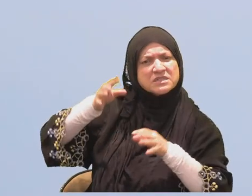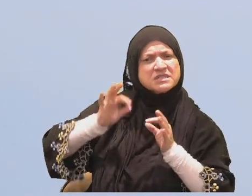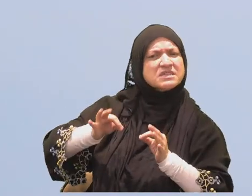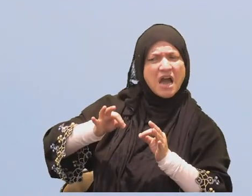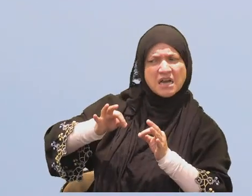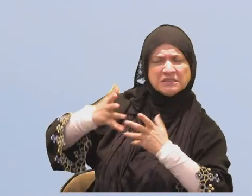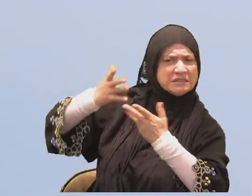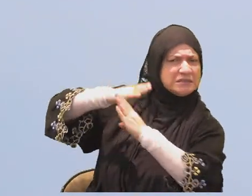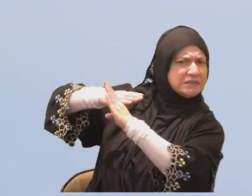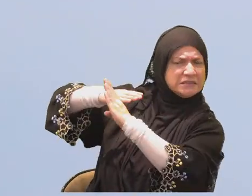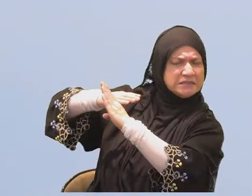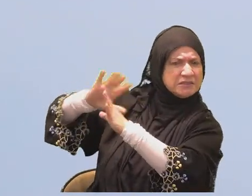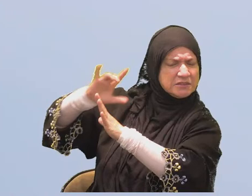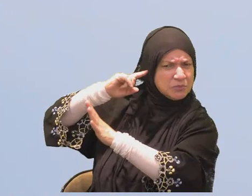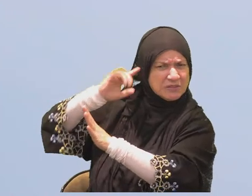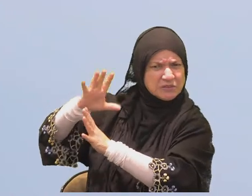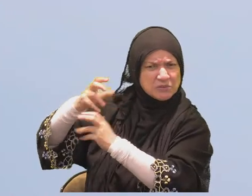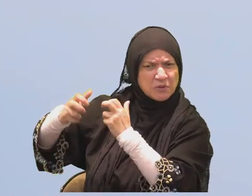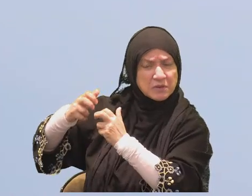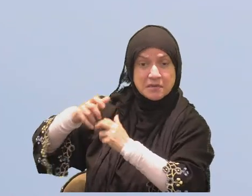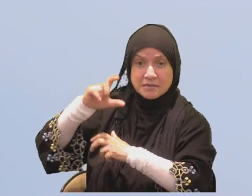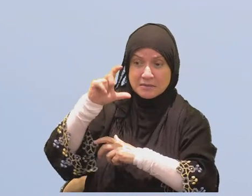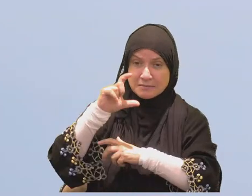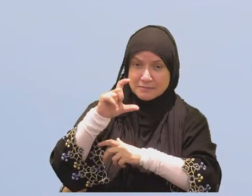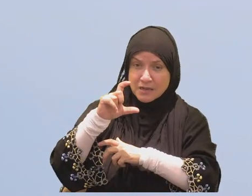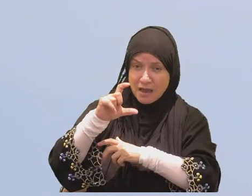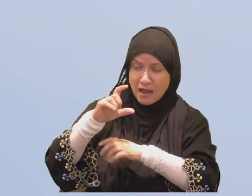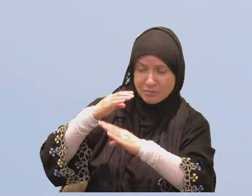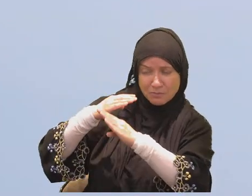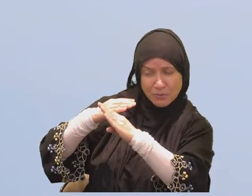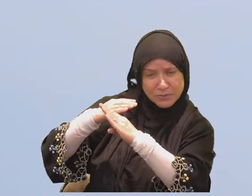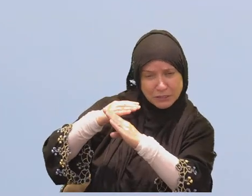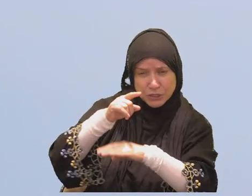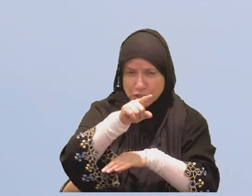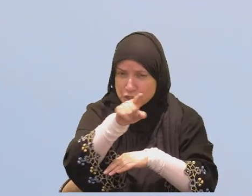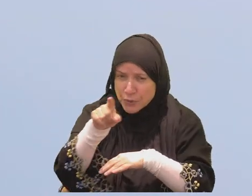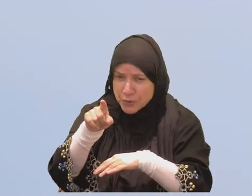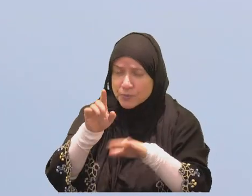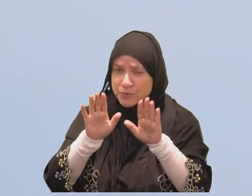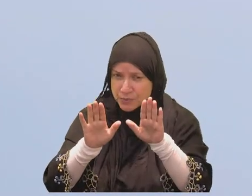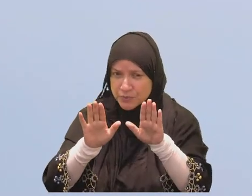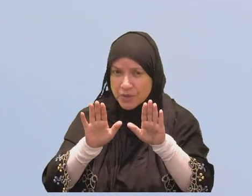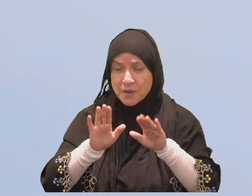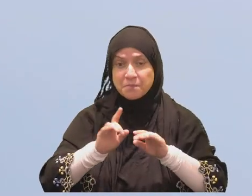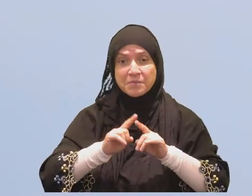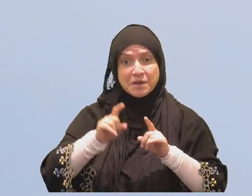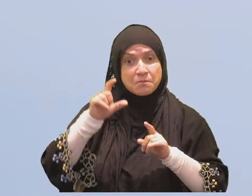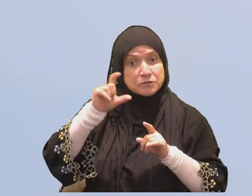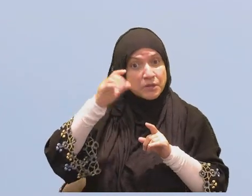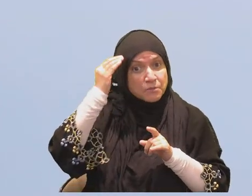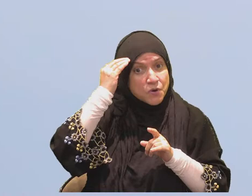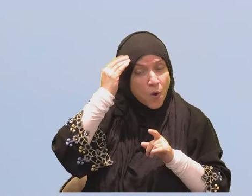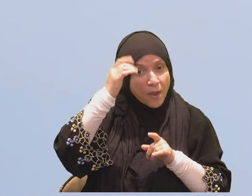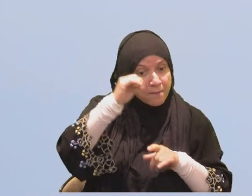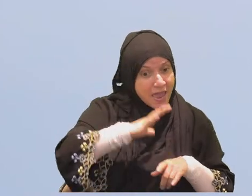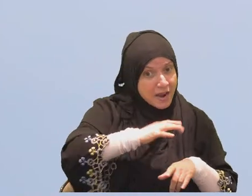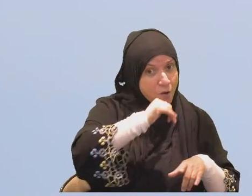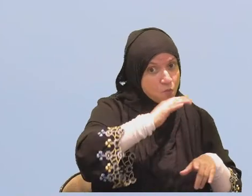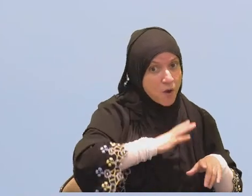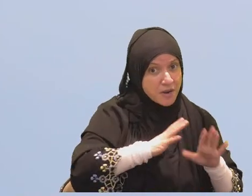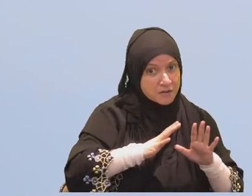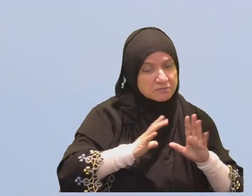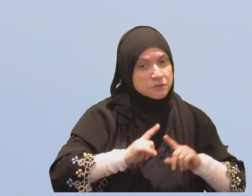A Muslim knows that a man and woman are not alike. Allah tells him, وَلَيْسَ ذَكْرُكَ